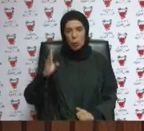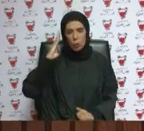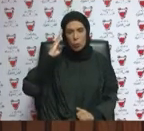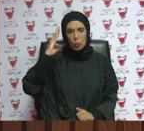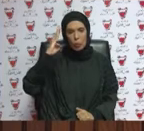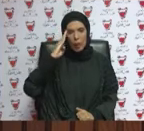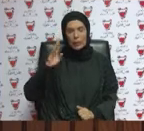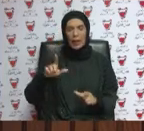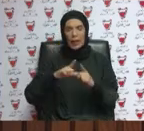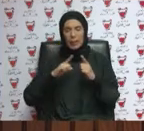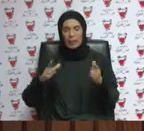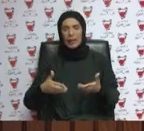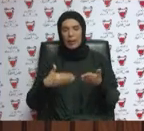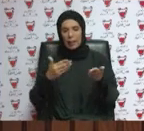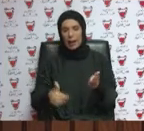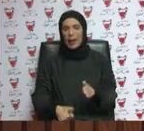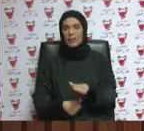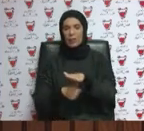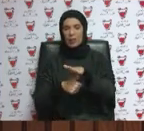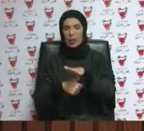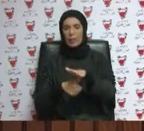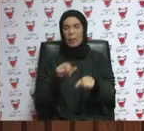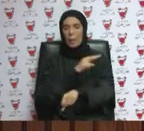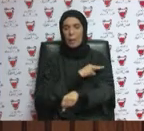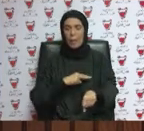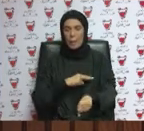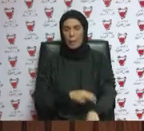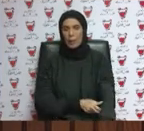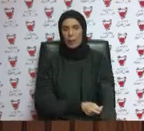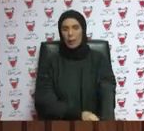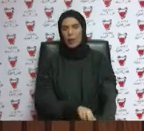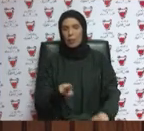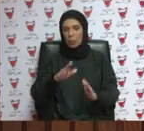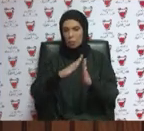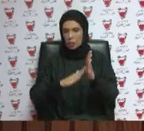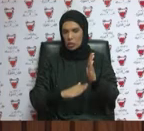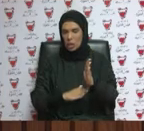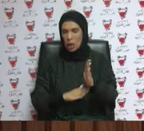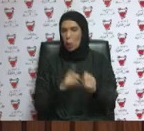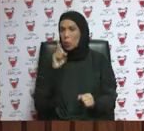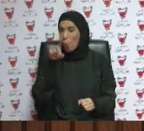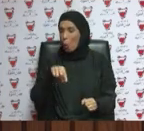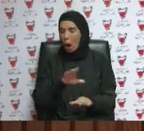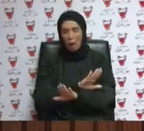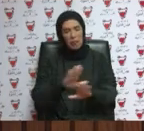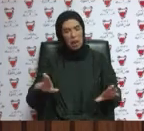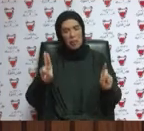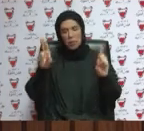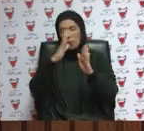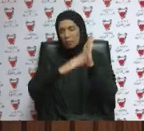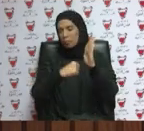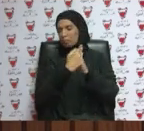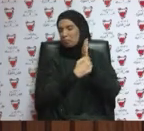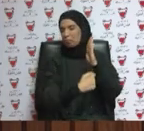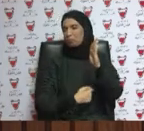للجنة الخدمات ورئيسة لجنة الخدمات وأعضائها أنهم رفعوا تقريرهم في أقل من 24 ساعة، وكانوا فعلا حريصين على